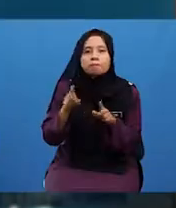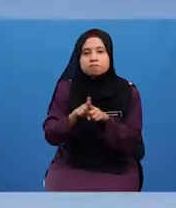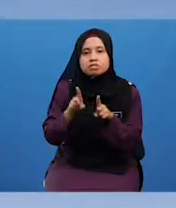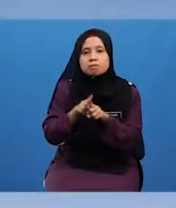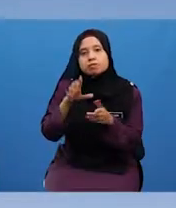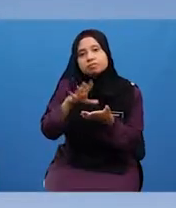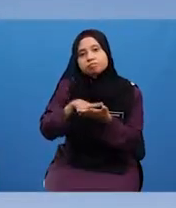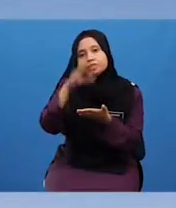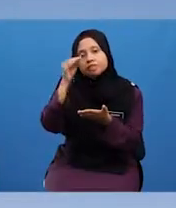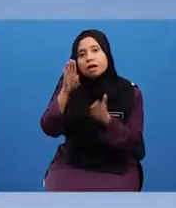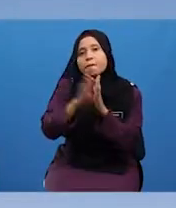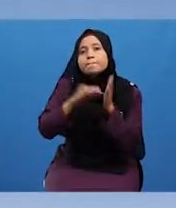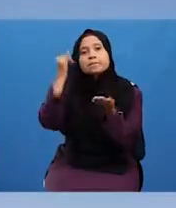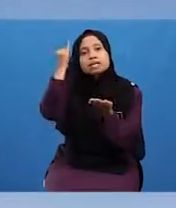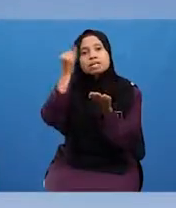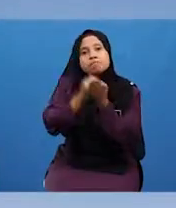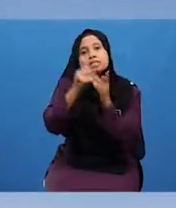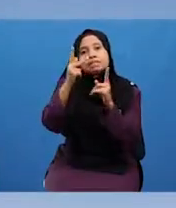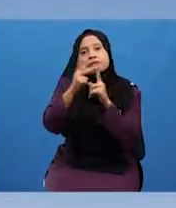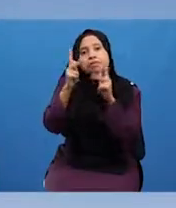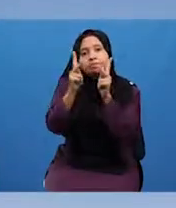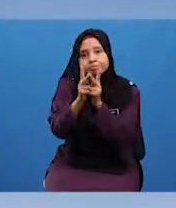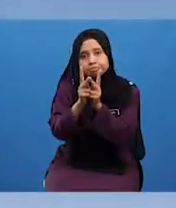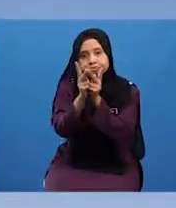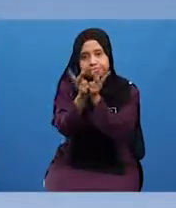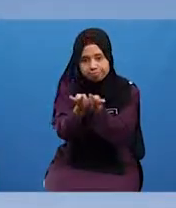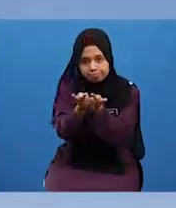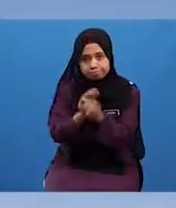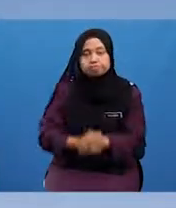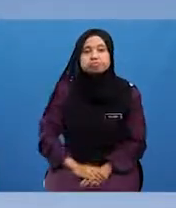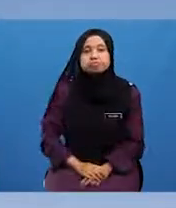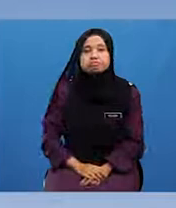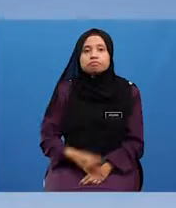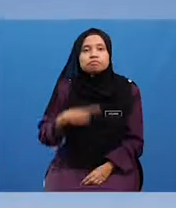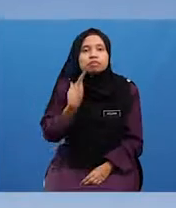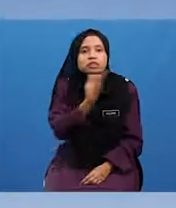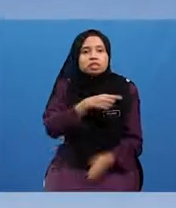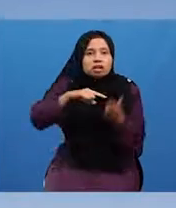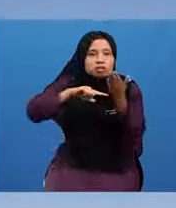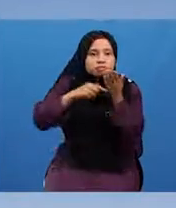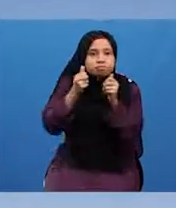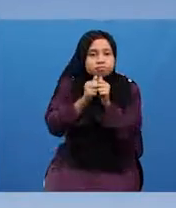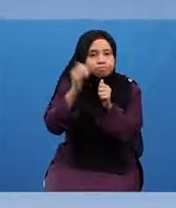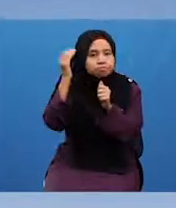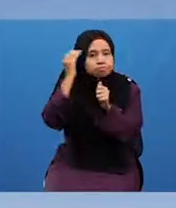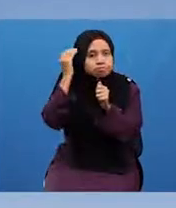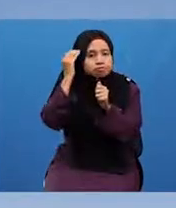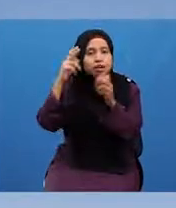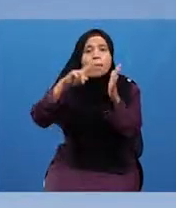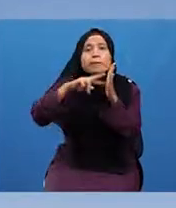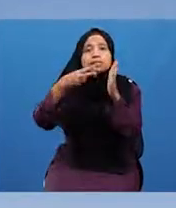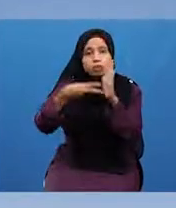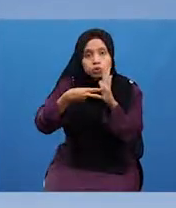ini, beriman kepada kitab. Kita mulakan dengan mengetahui